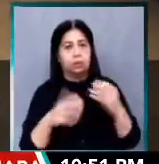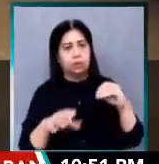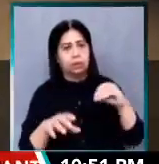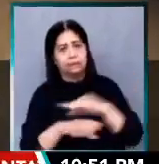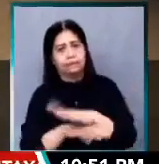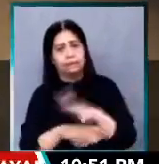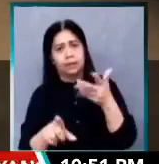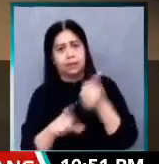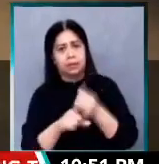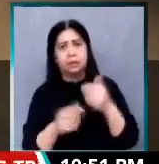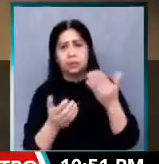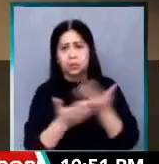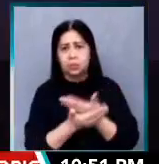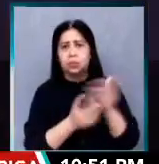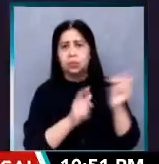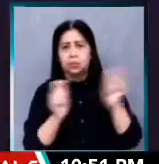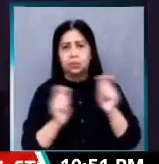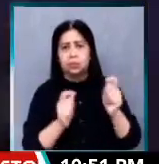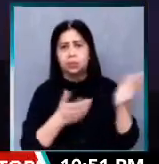paparating na bagyo.